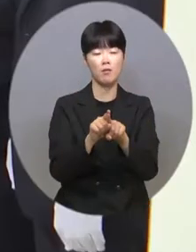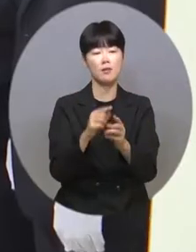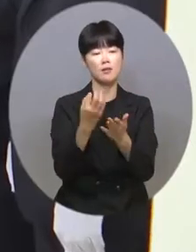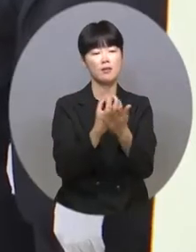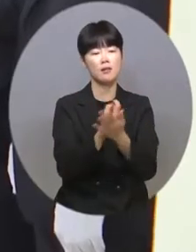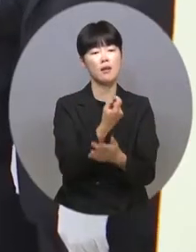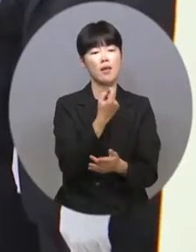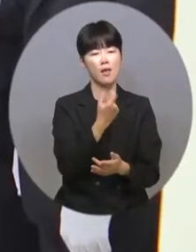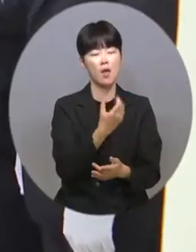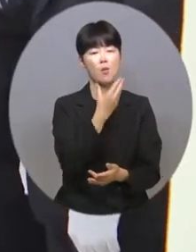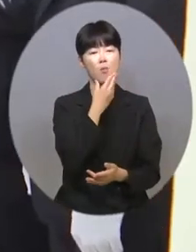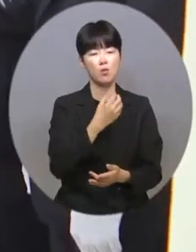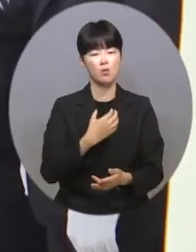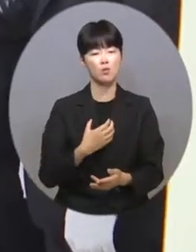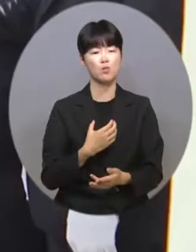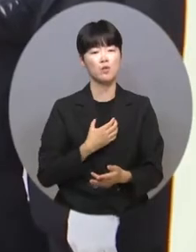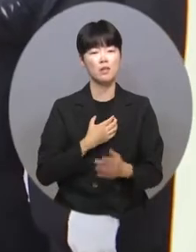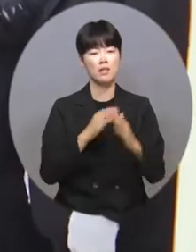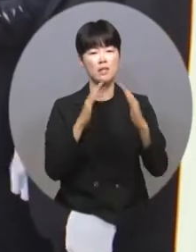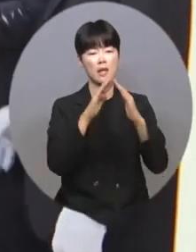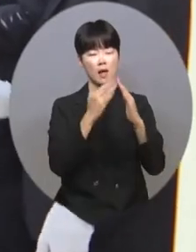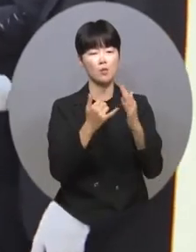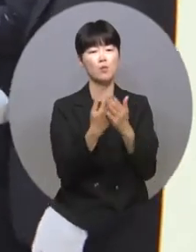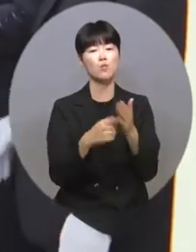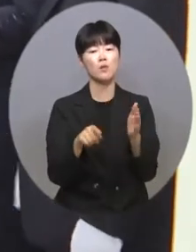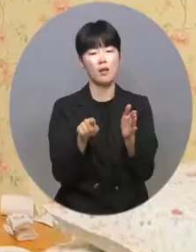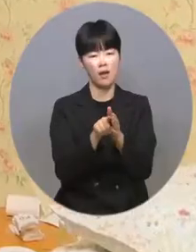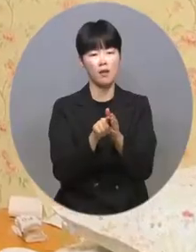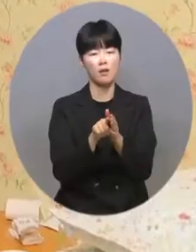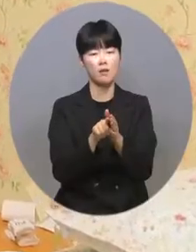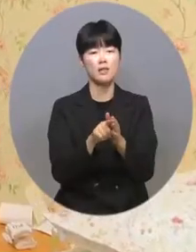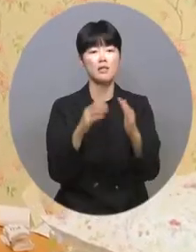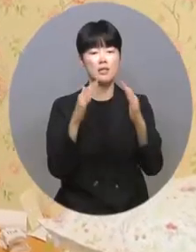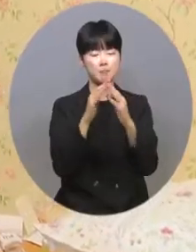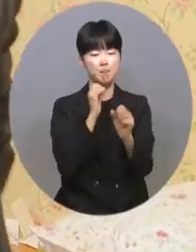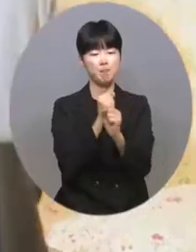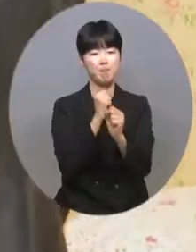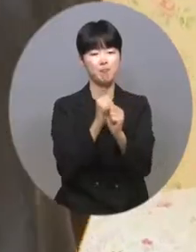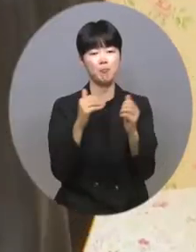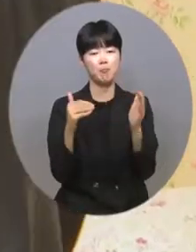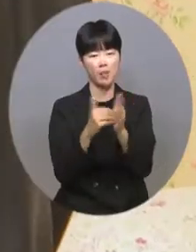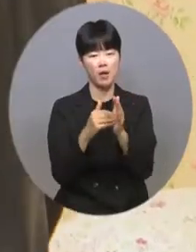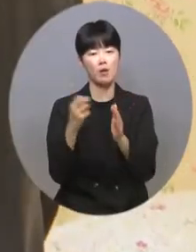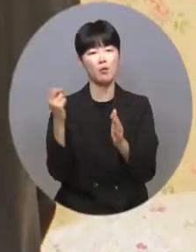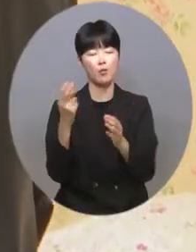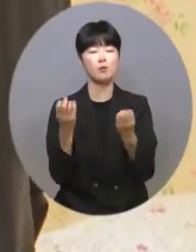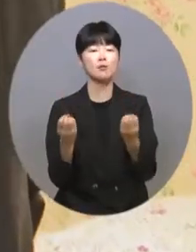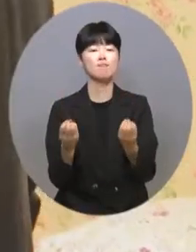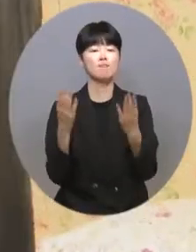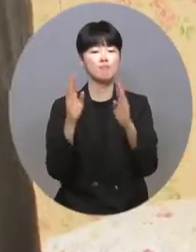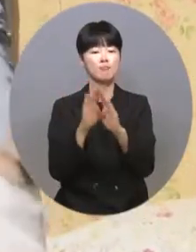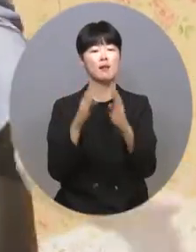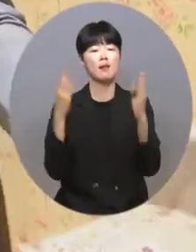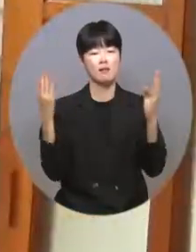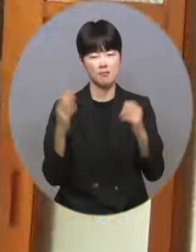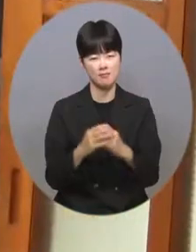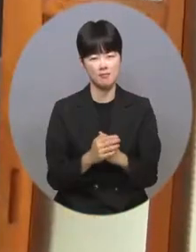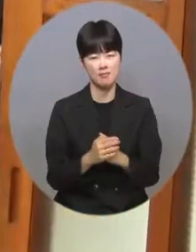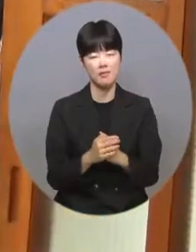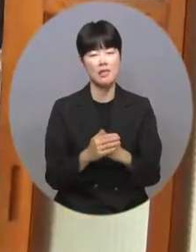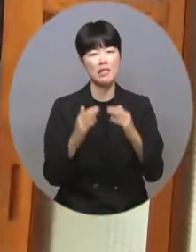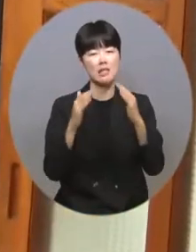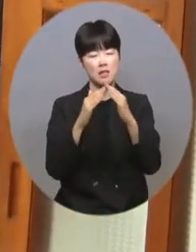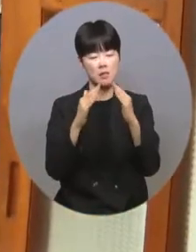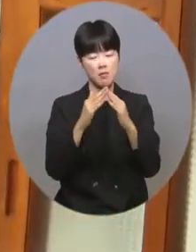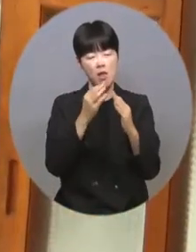20포 를 준공하고 현판식을 가졌습니다 열악한 주거환경에서 생활하는 저소득 복지